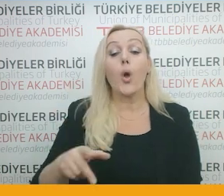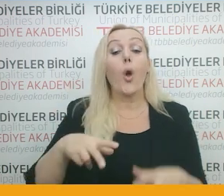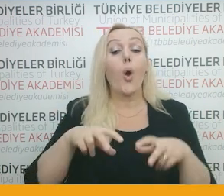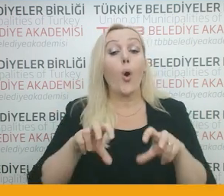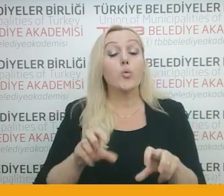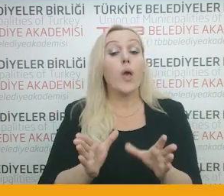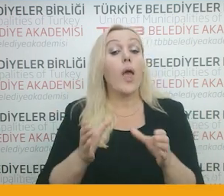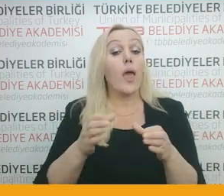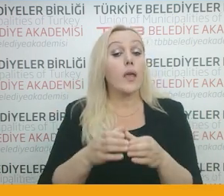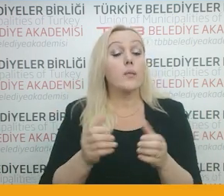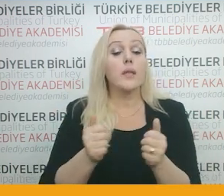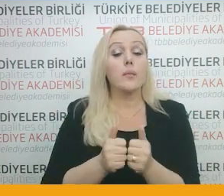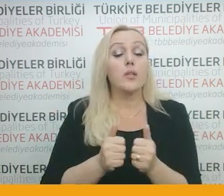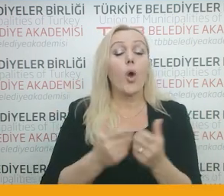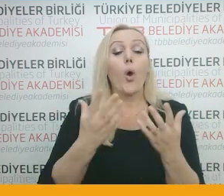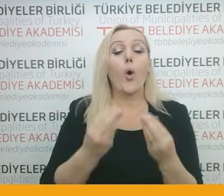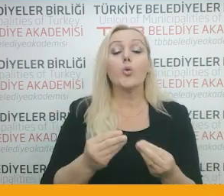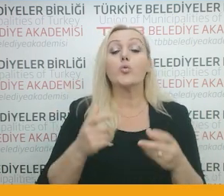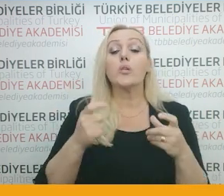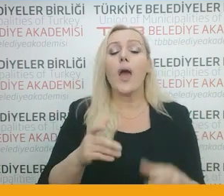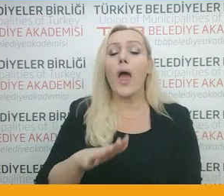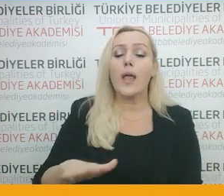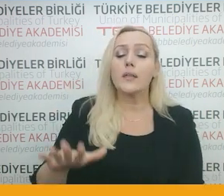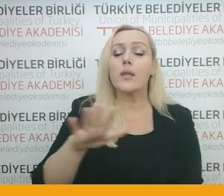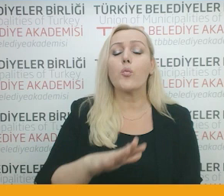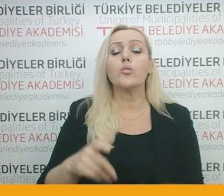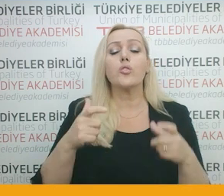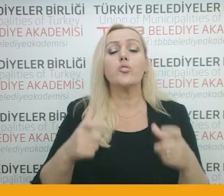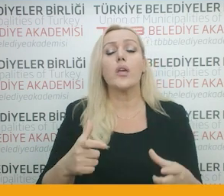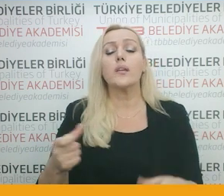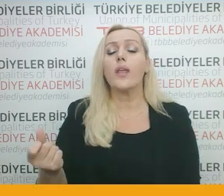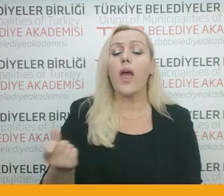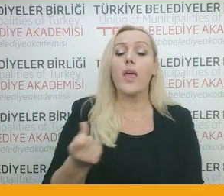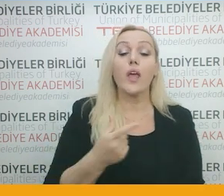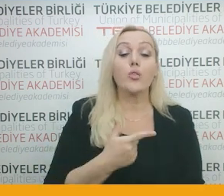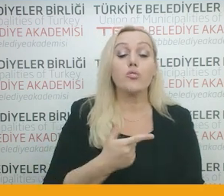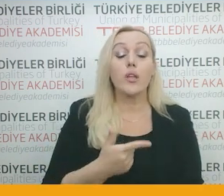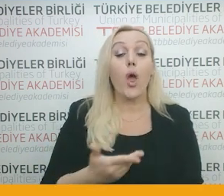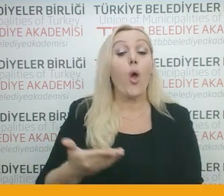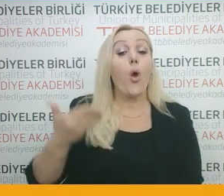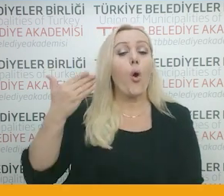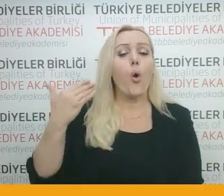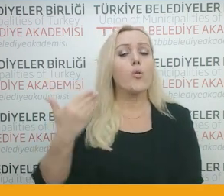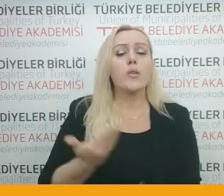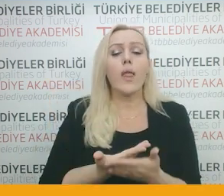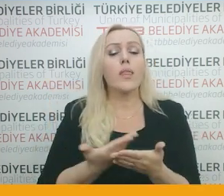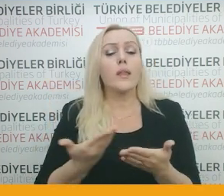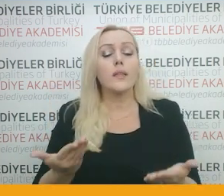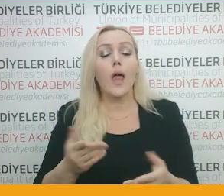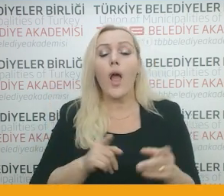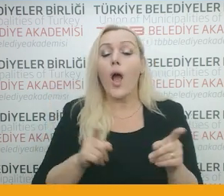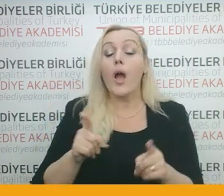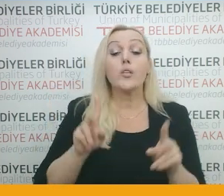oturacak ekibiyle birlikte bulunduğumuz bölgede, bulunduğumuz beldede, kendi ilimizde, ilçemizde önceliklerimiz nelerdir? Hangi